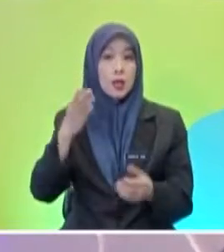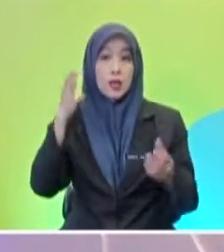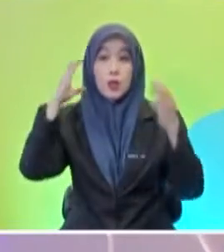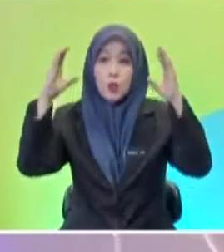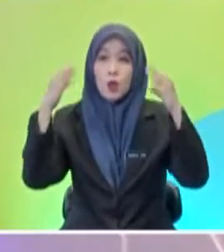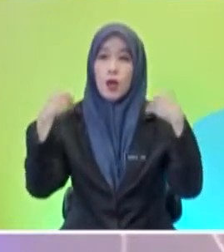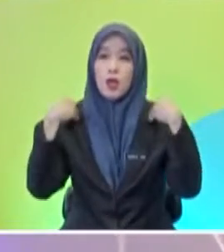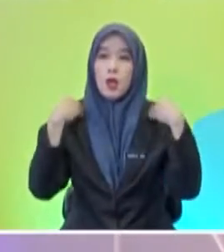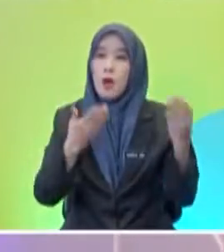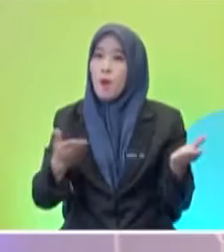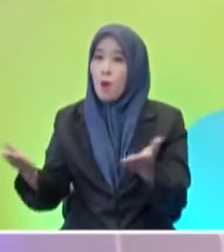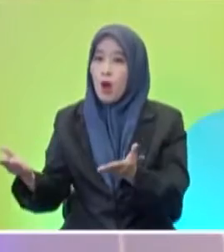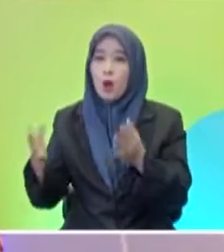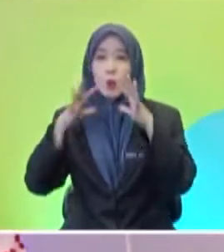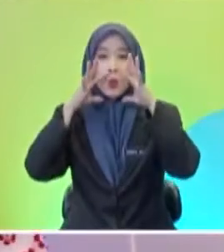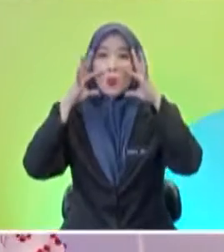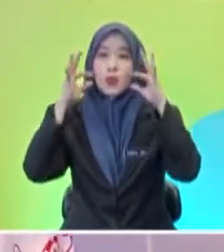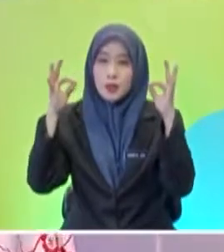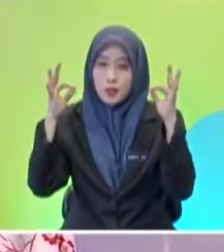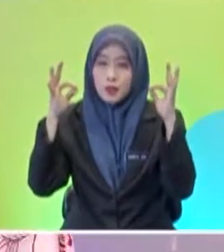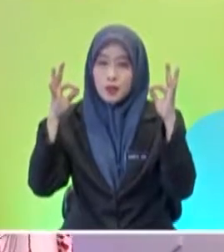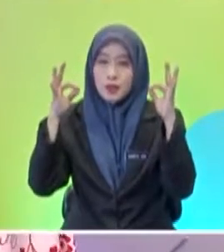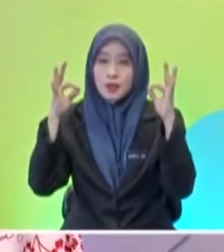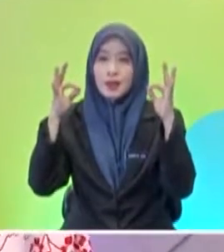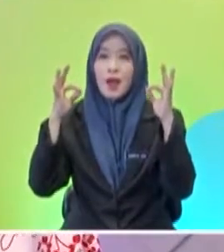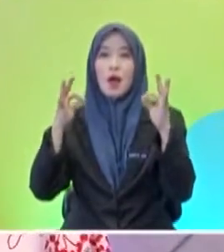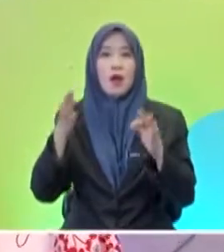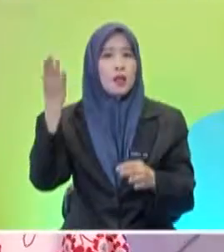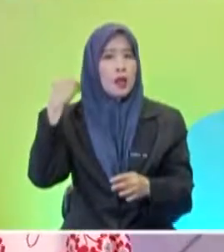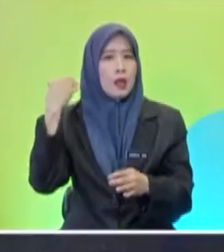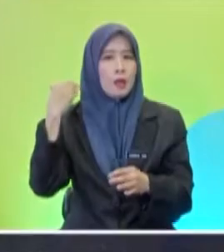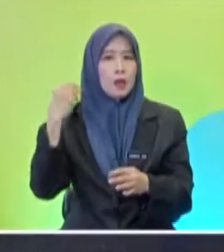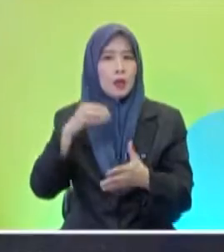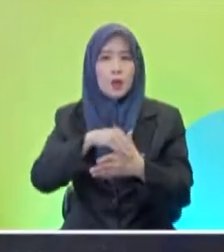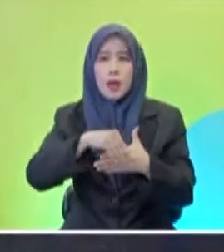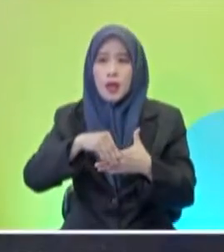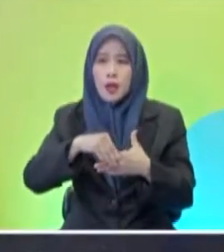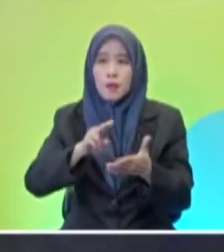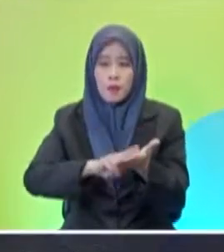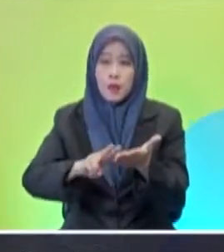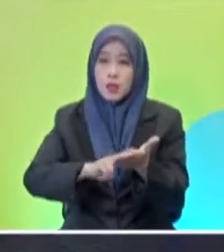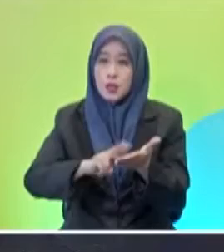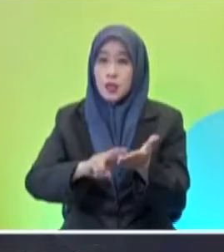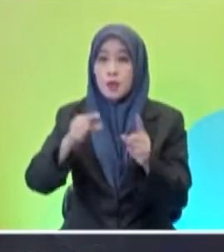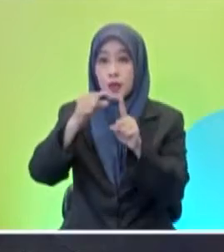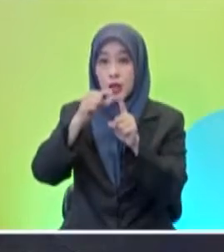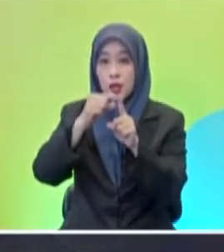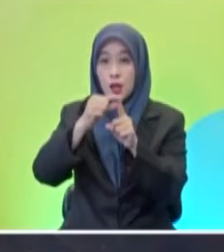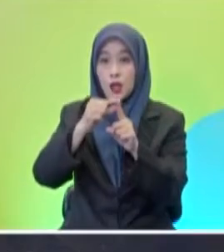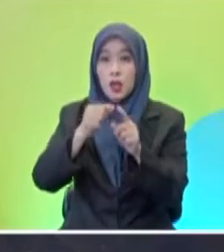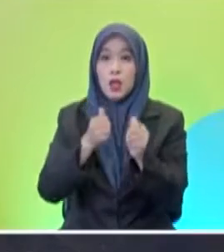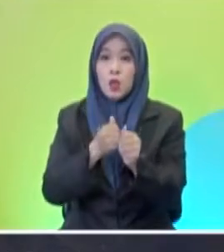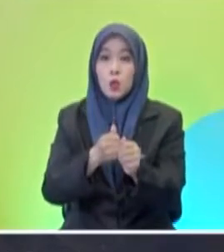Kucing. Kita tengok. Tadi kita kemahiran kita ialah membaca perkataan kan? Ya Cikgu. Okey, kita akan baca ikut